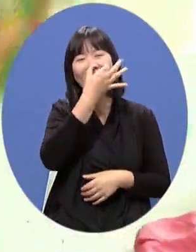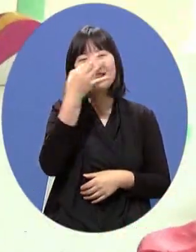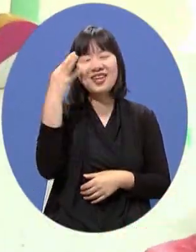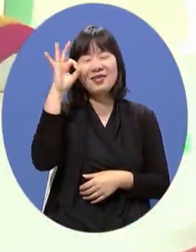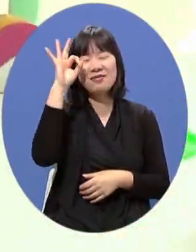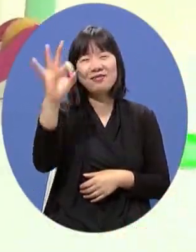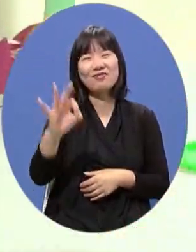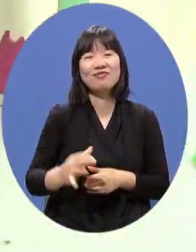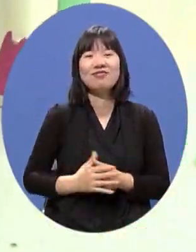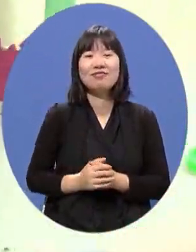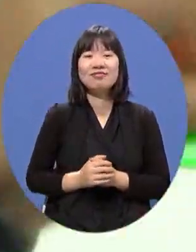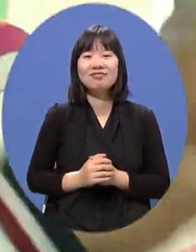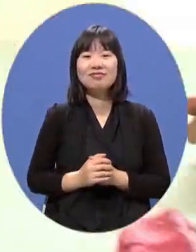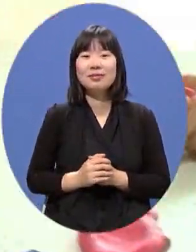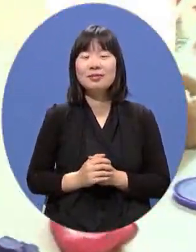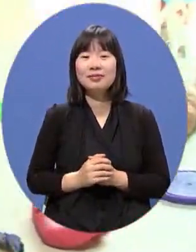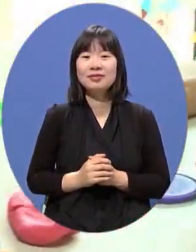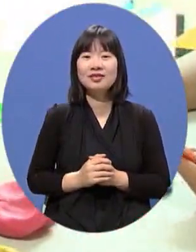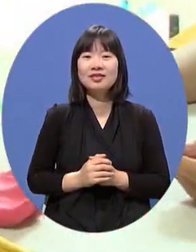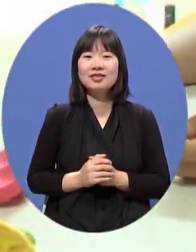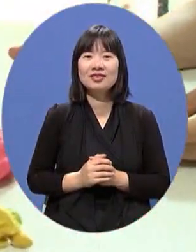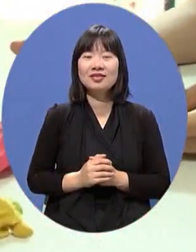보이네요. 이야!